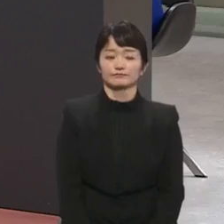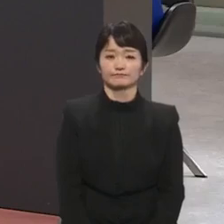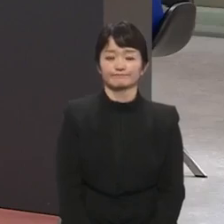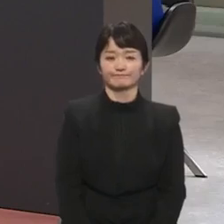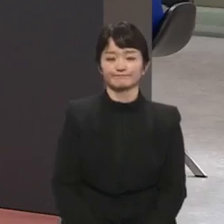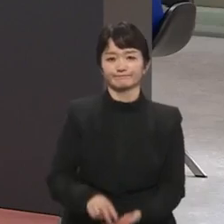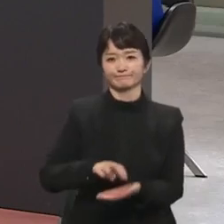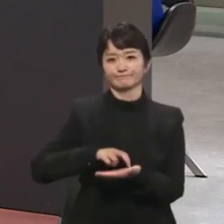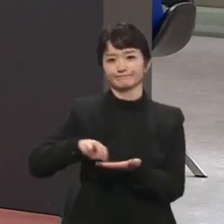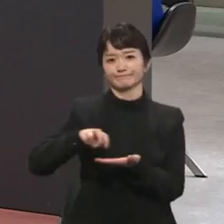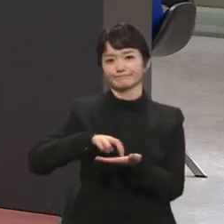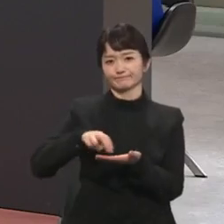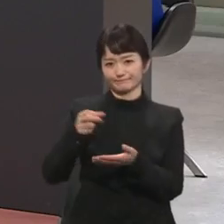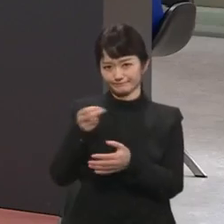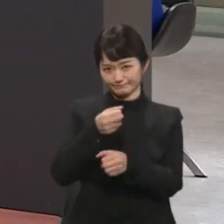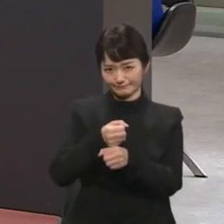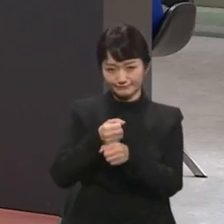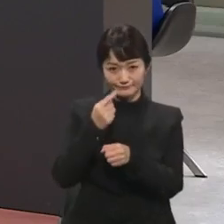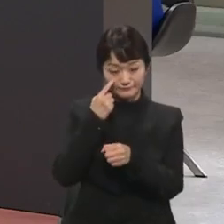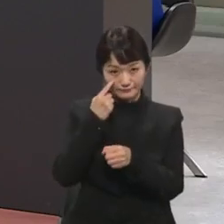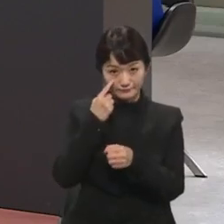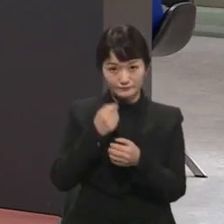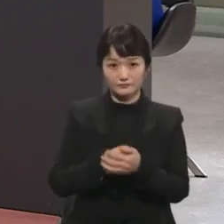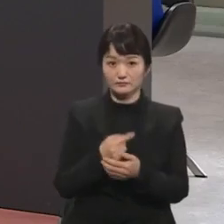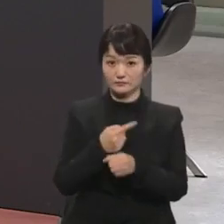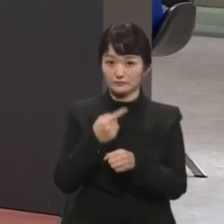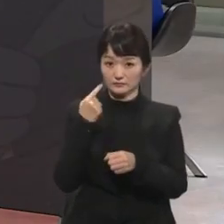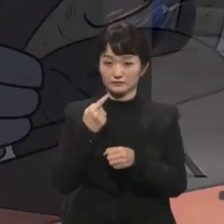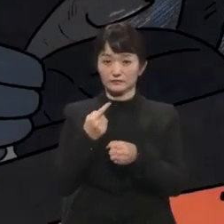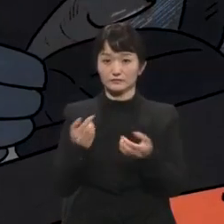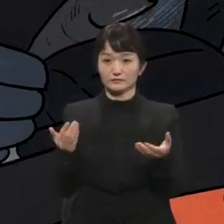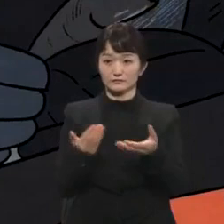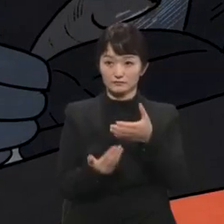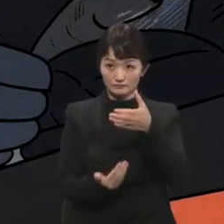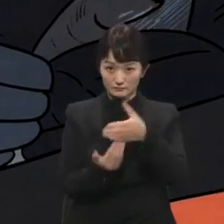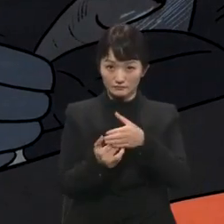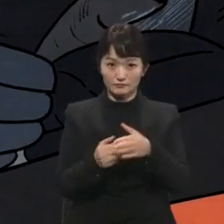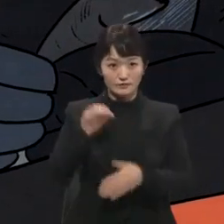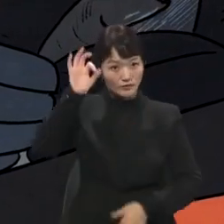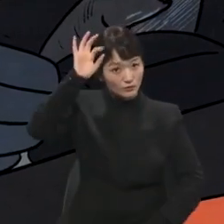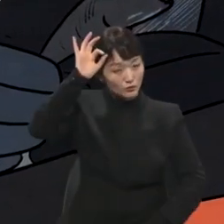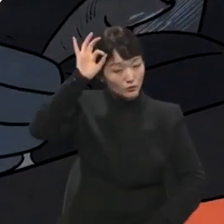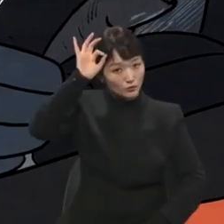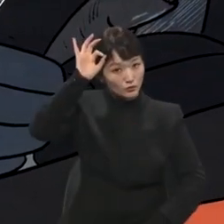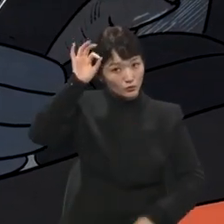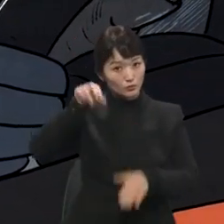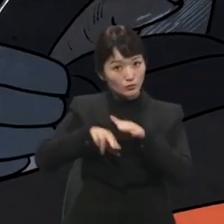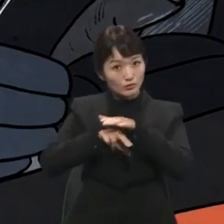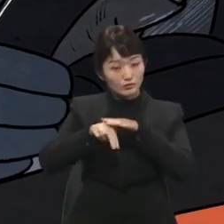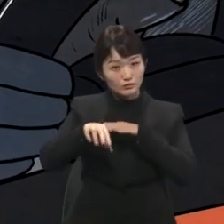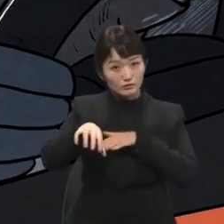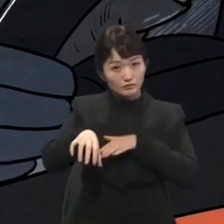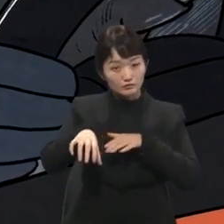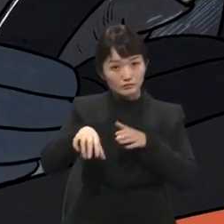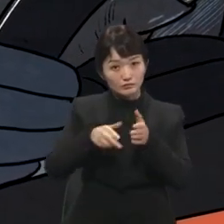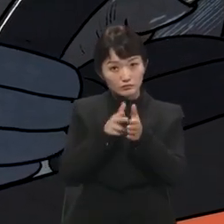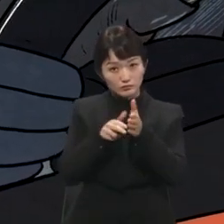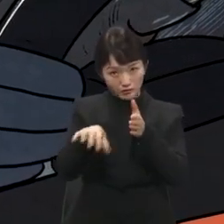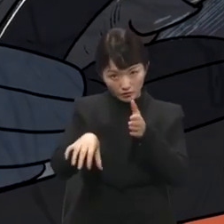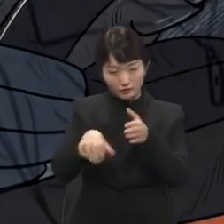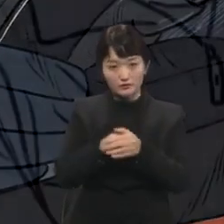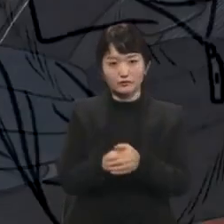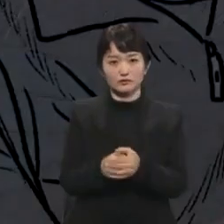사파로 재구성을 해봤습니다 사파 보여주시면 작년에 일어난 사건이죠 포항역에서 한 여대생이 이제 기숙사 가려고 택시를